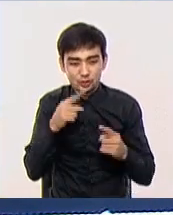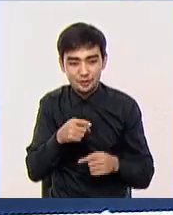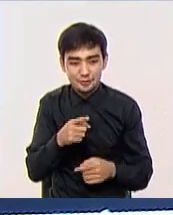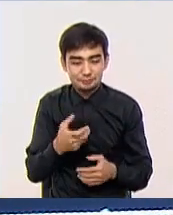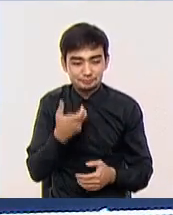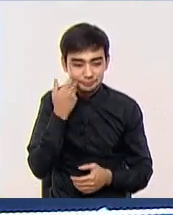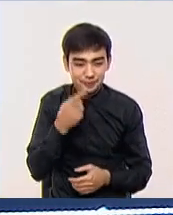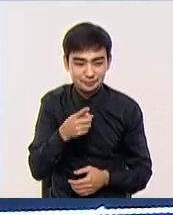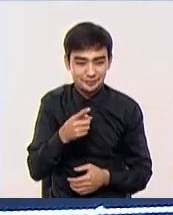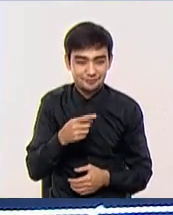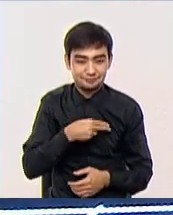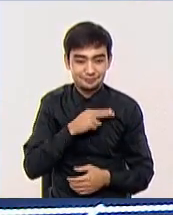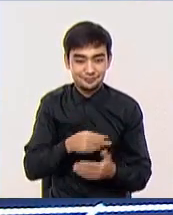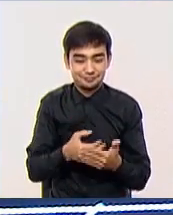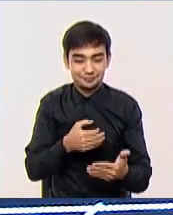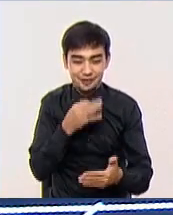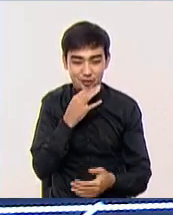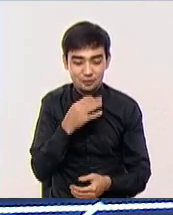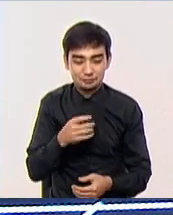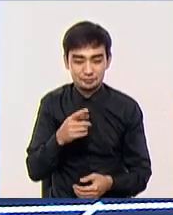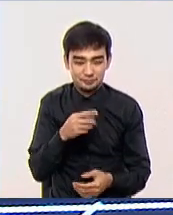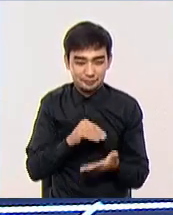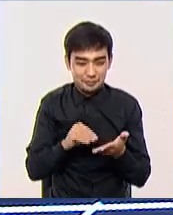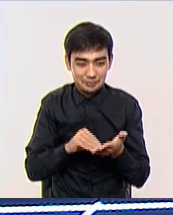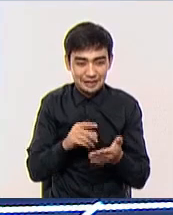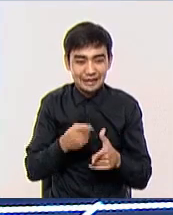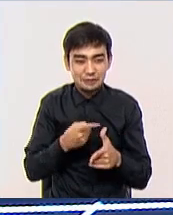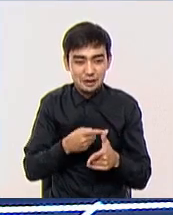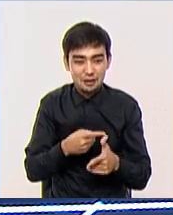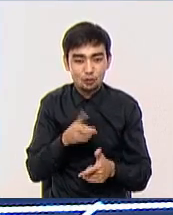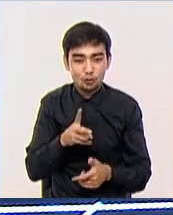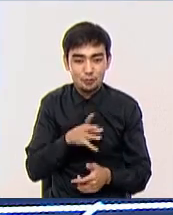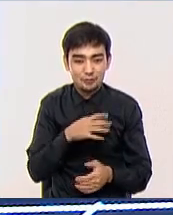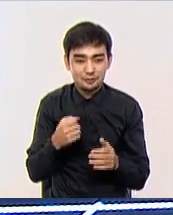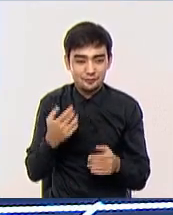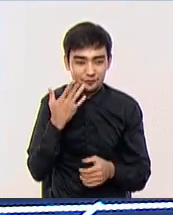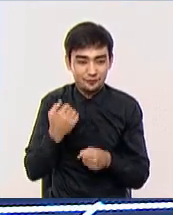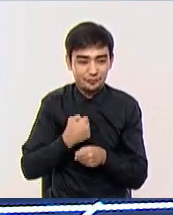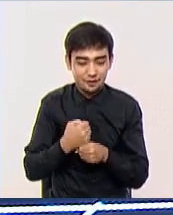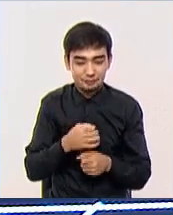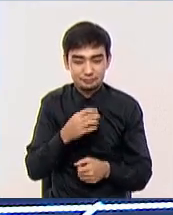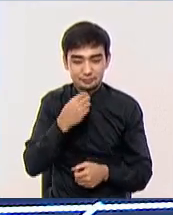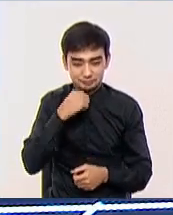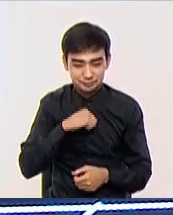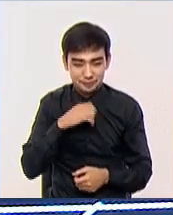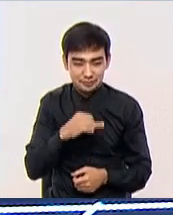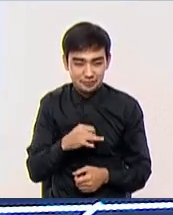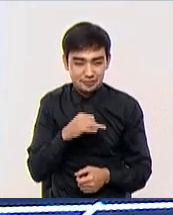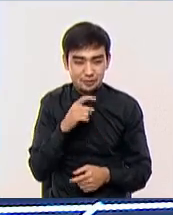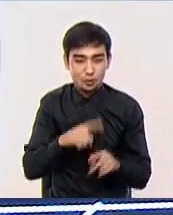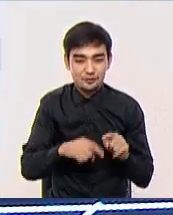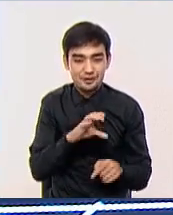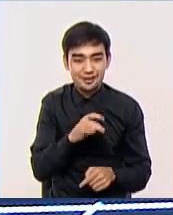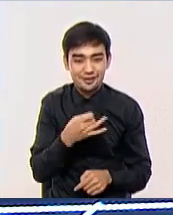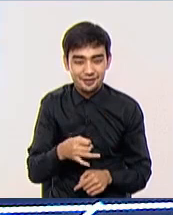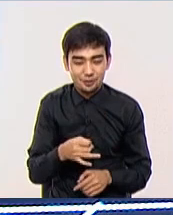смертью проглотил записку с именами своих мучителей и показаниям свидетеля Сергея Федорова. Теперь же родственники Сергея